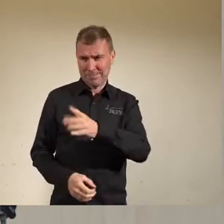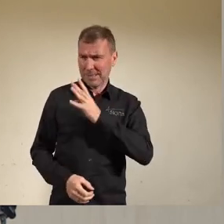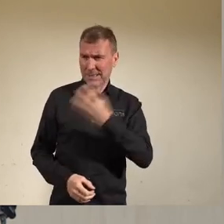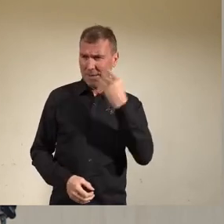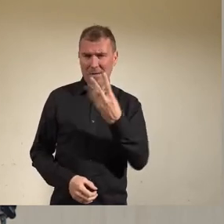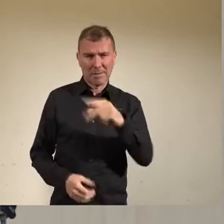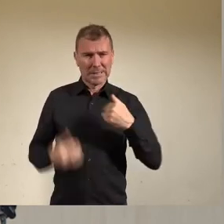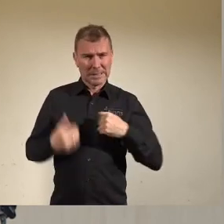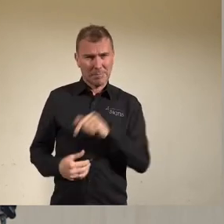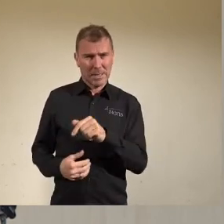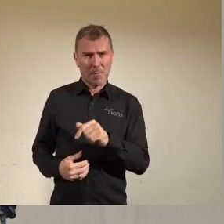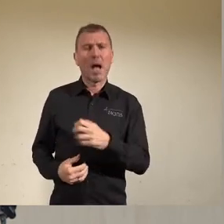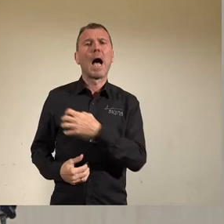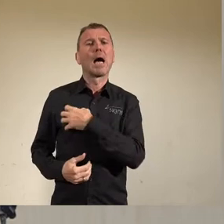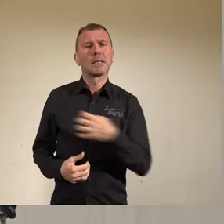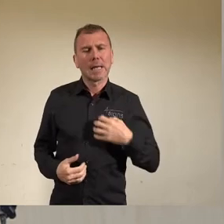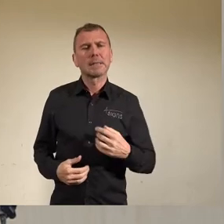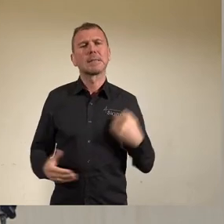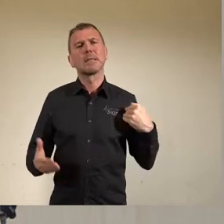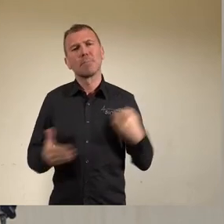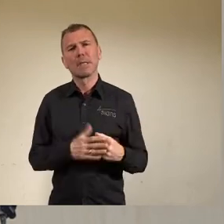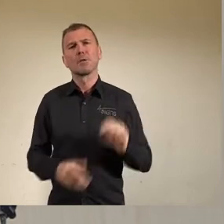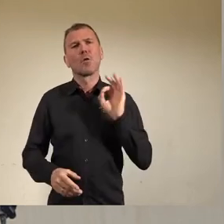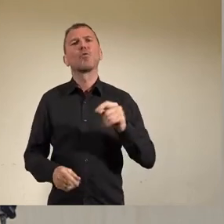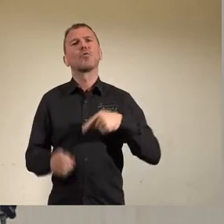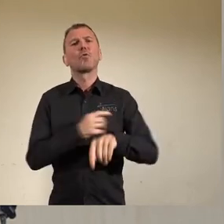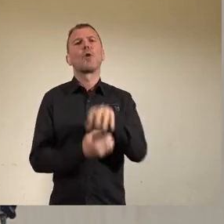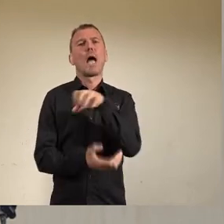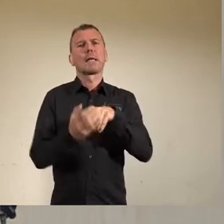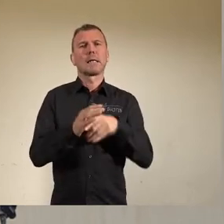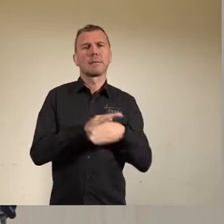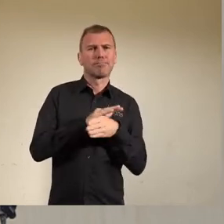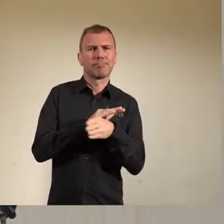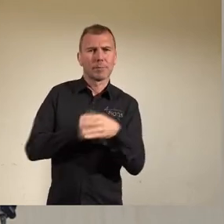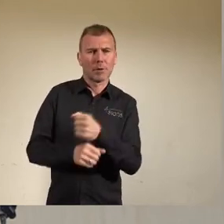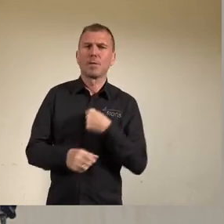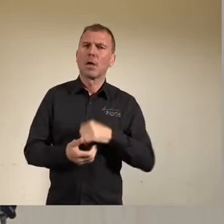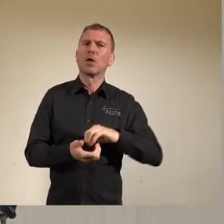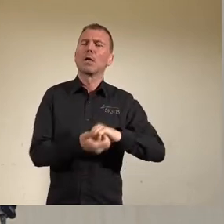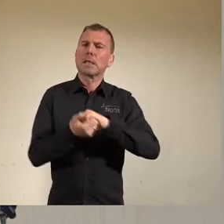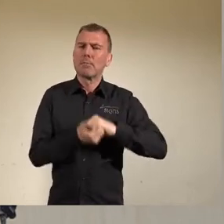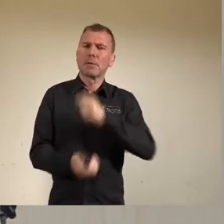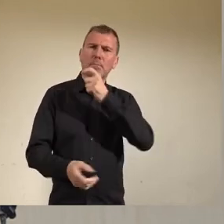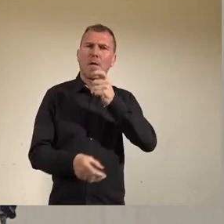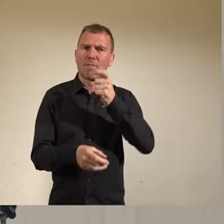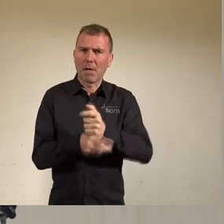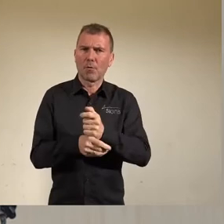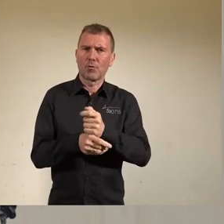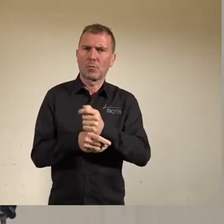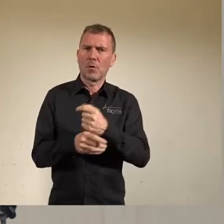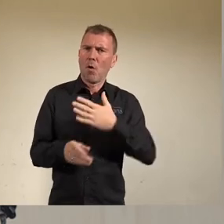24. September lautet: Dresden ist bisher gut durch diese Krise gekommen und wir stehen gemeinsam in der Verantwortung, diesen